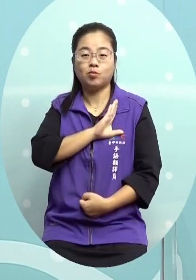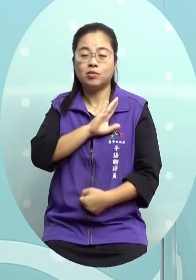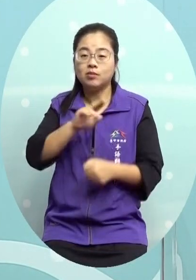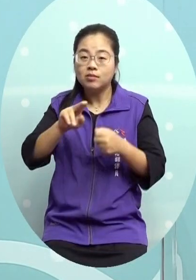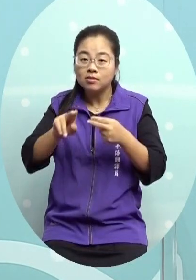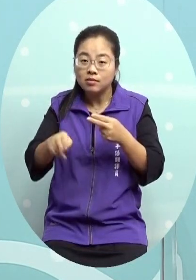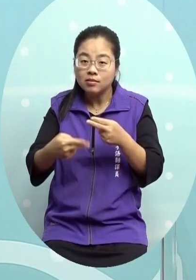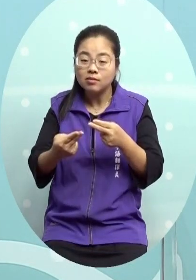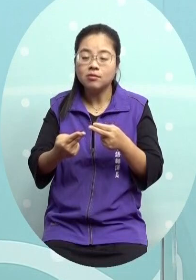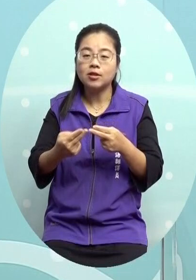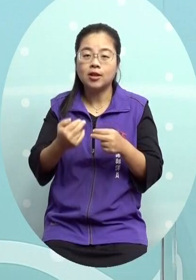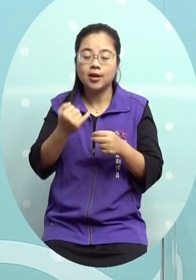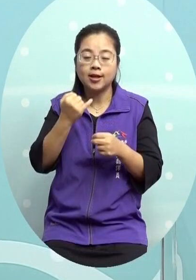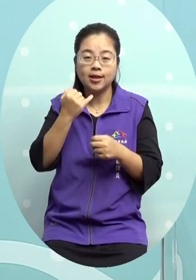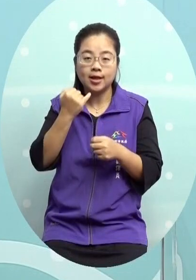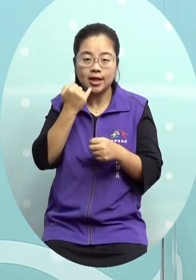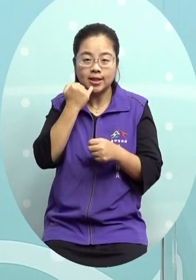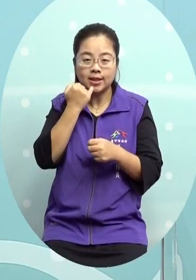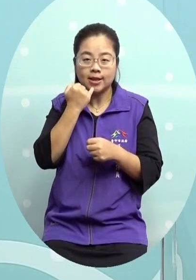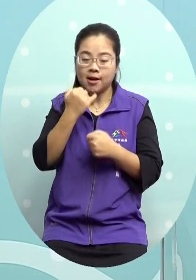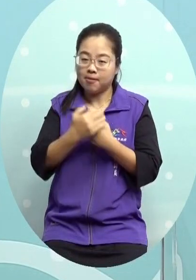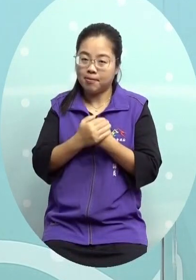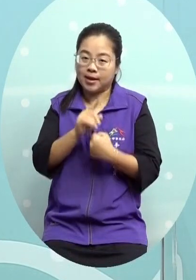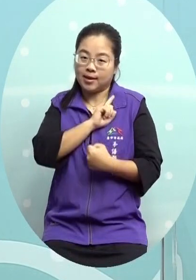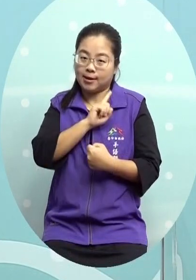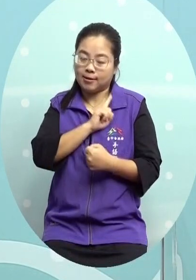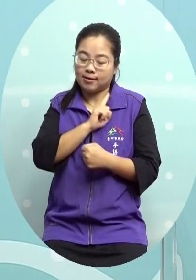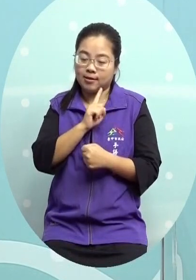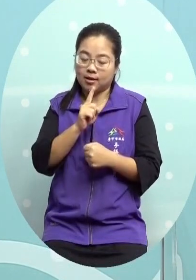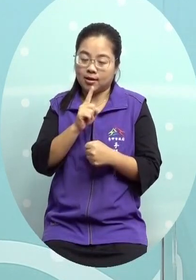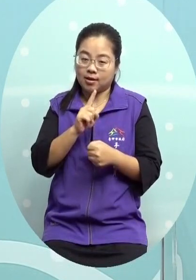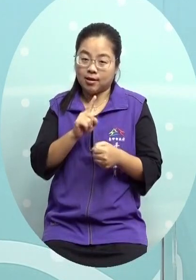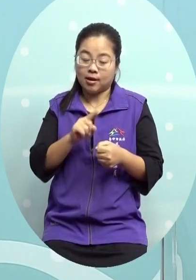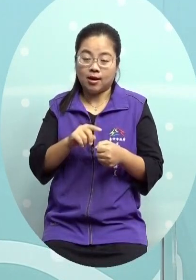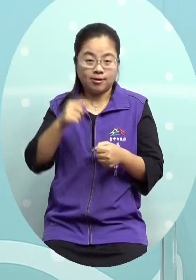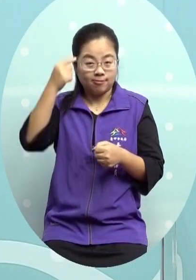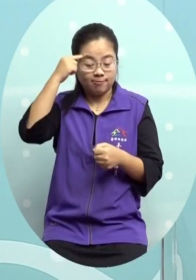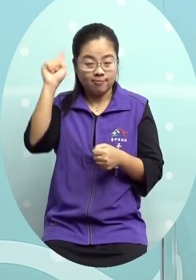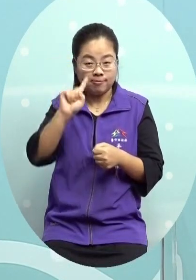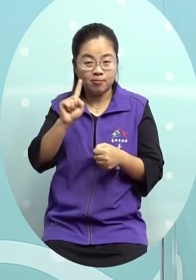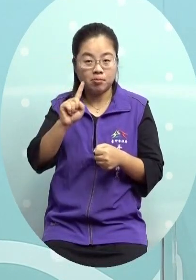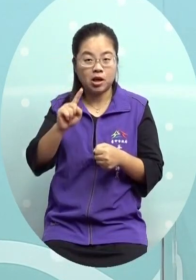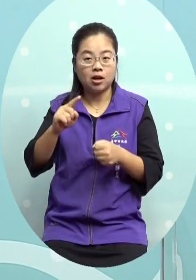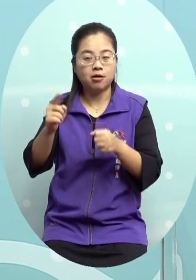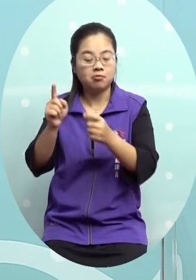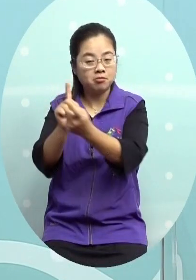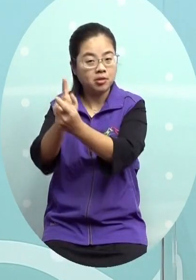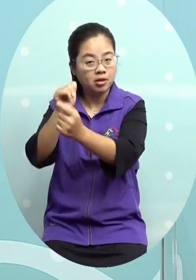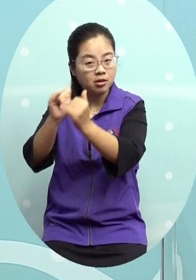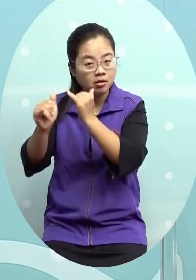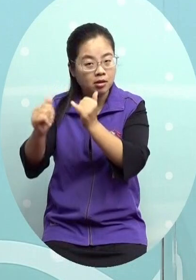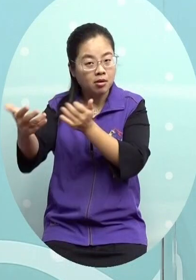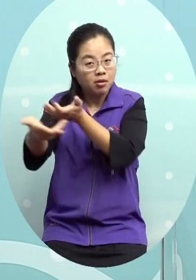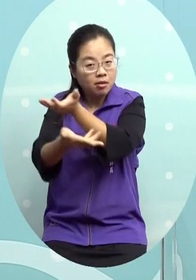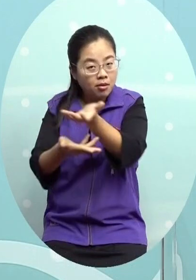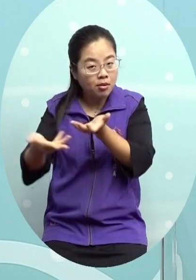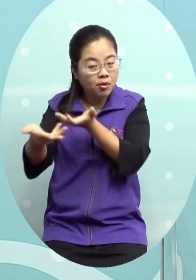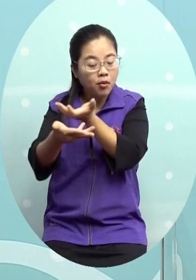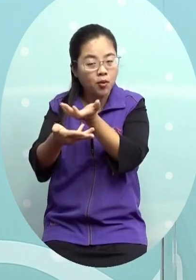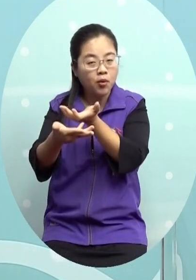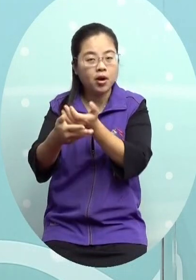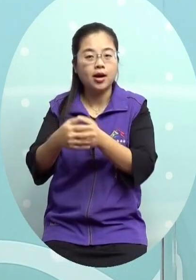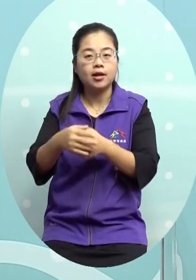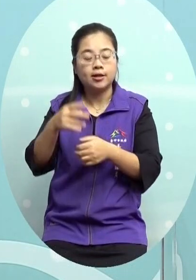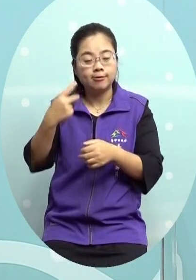何能够维持自己的主张跟社会做沟通，或者是这个主张能够维持一贯的立